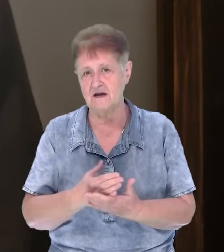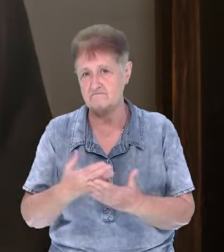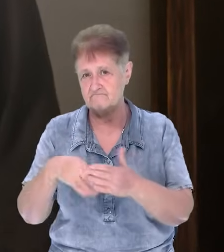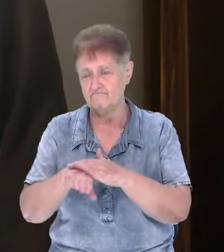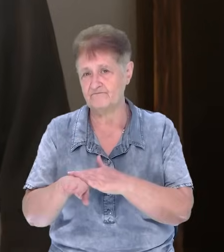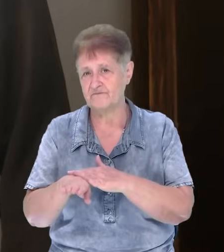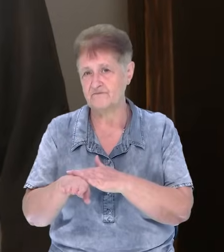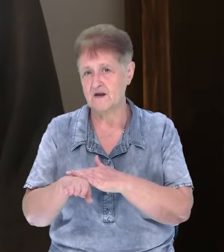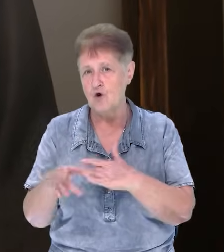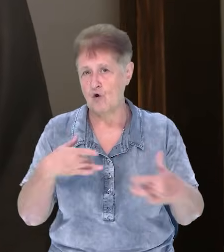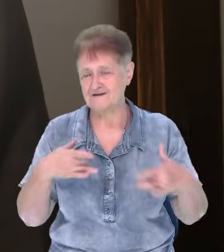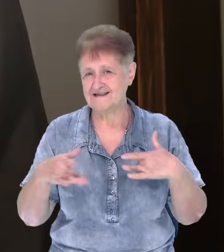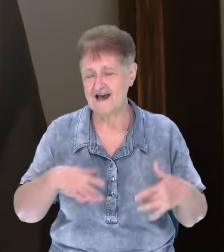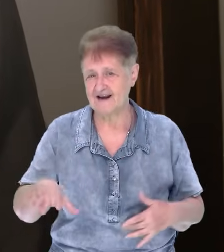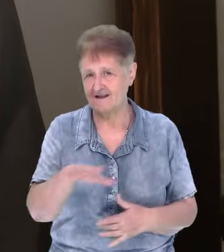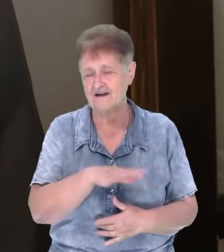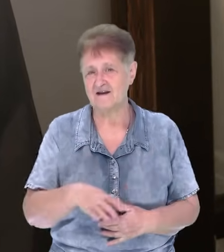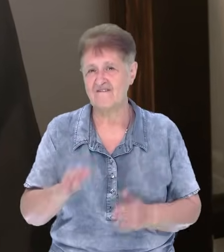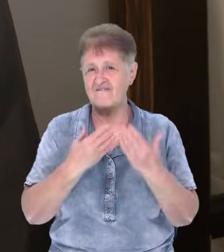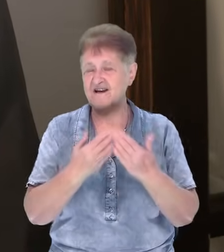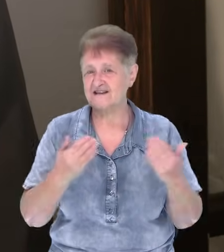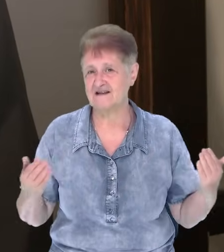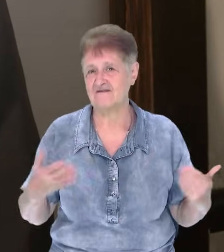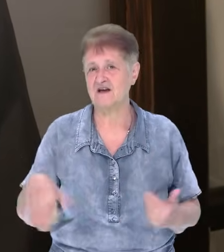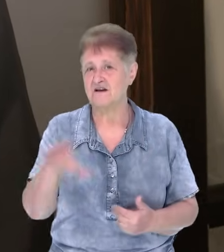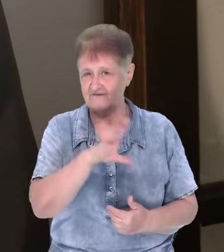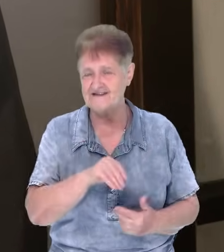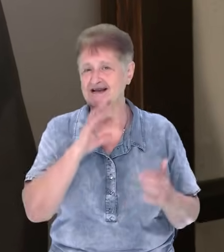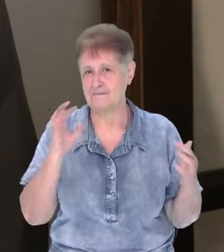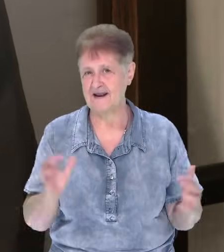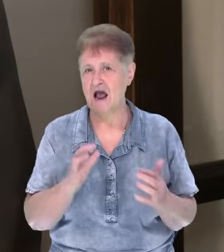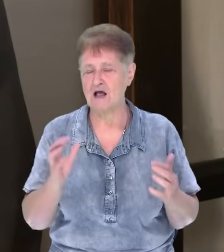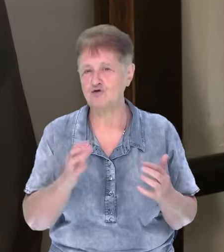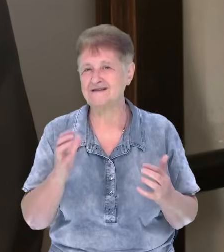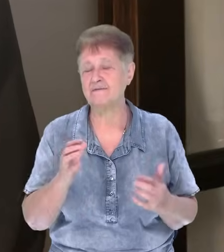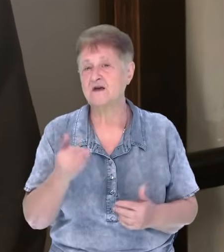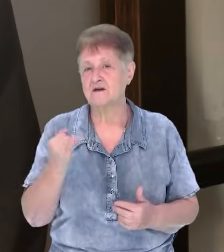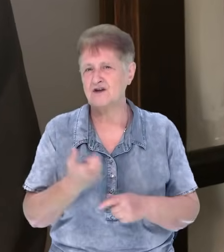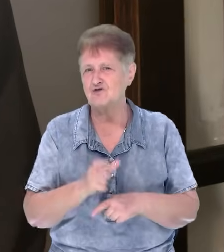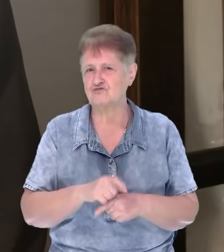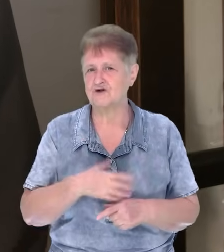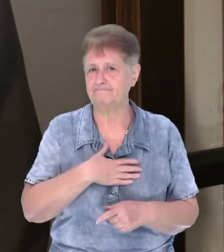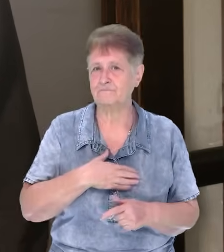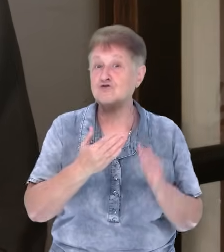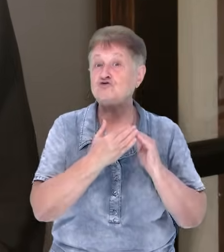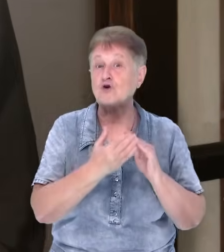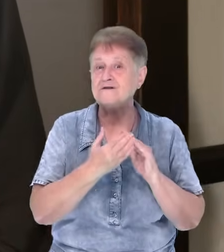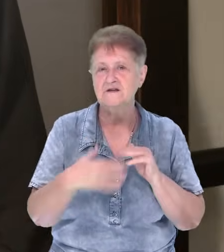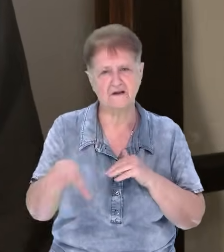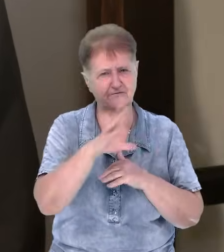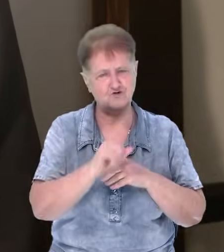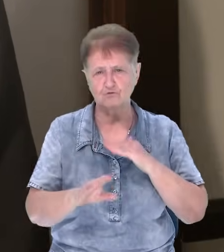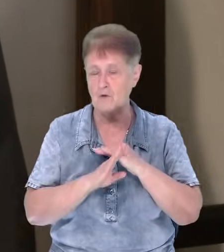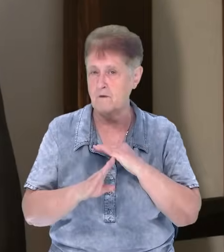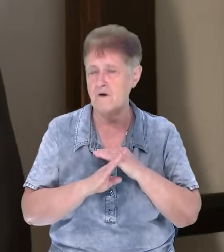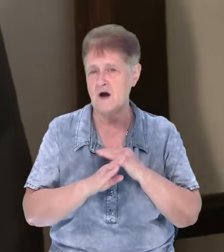все відбувається, там, де концерти були, виставки і так далі, там також все зберігалося. І дуже зворушливо сусіди в цьому